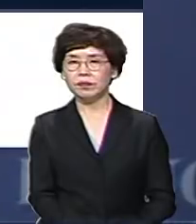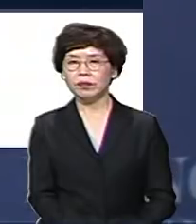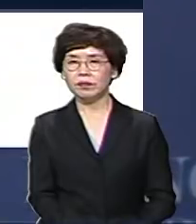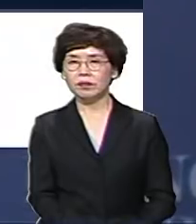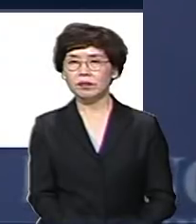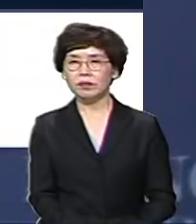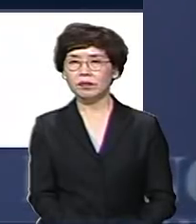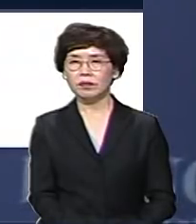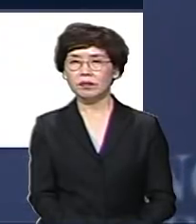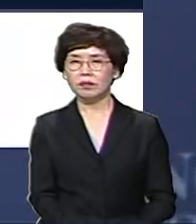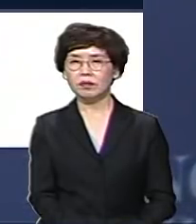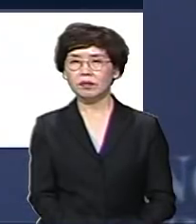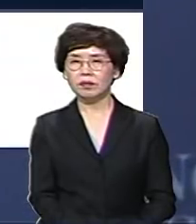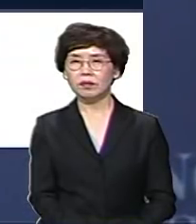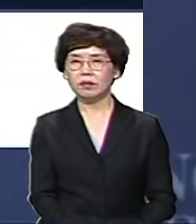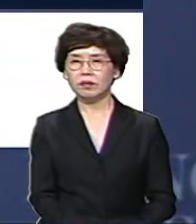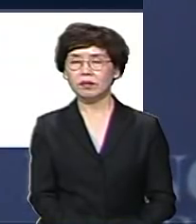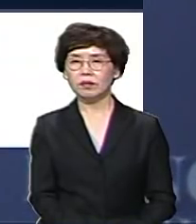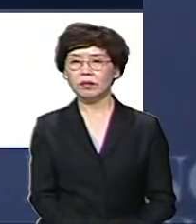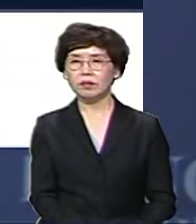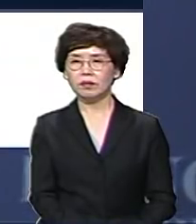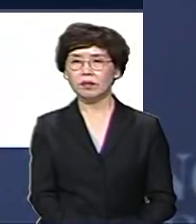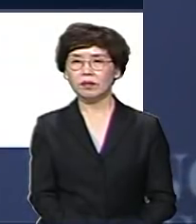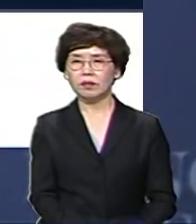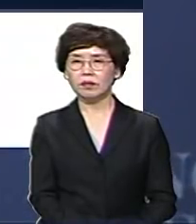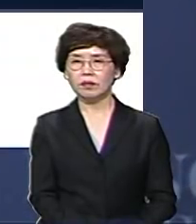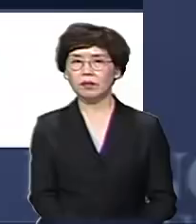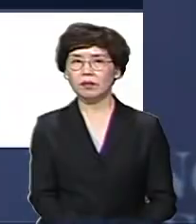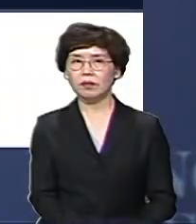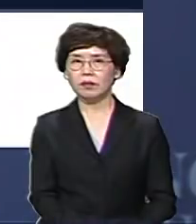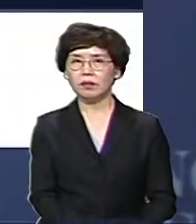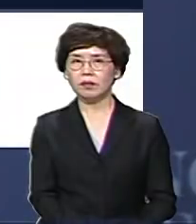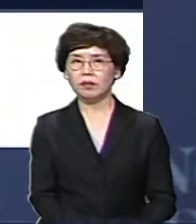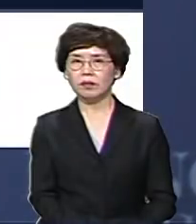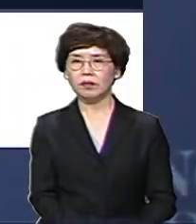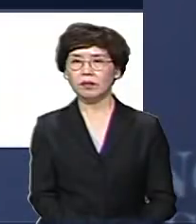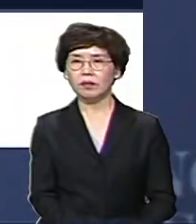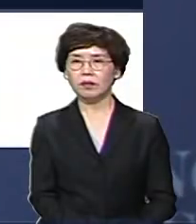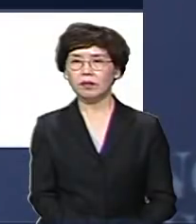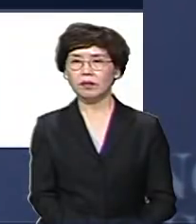그것은 사실이고 또 저는